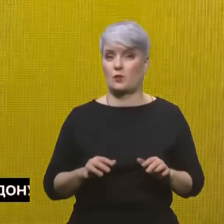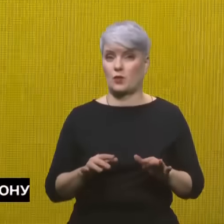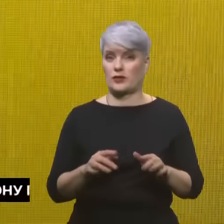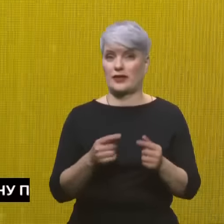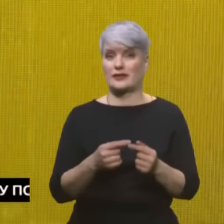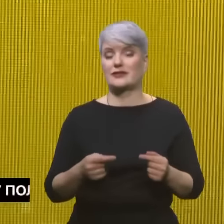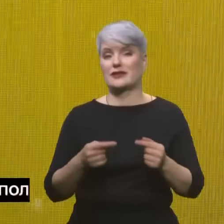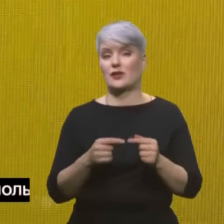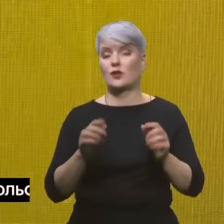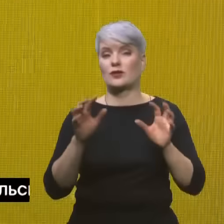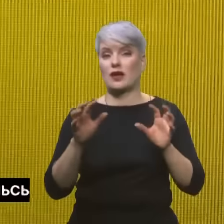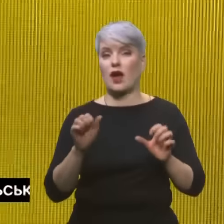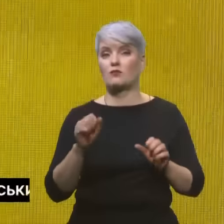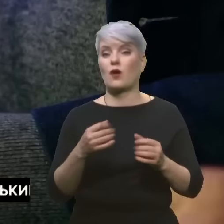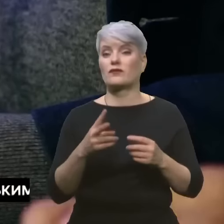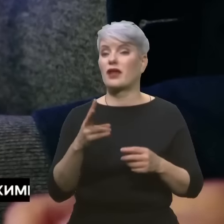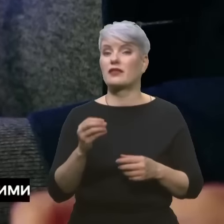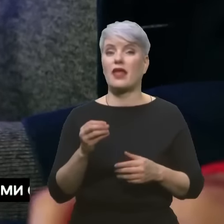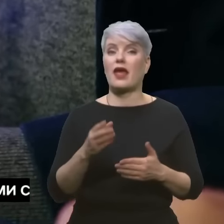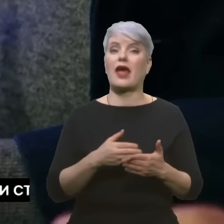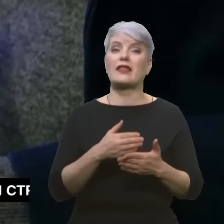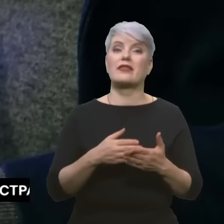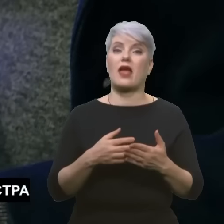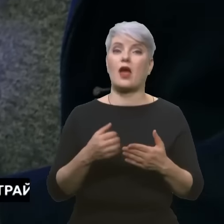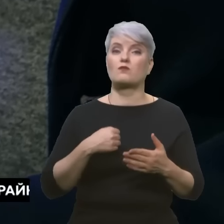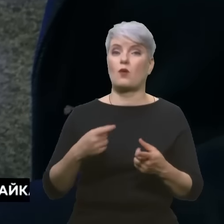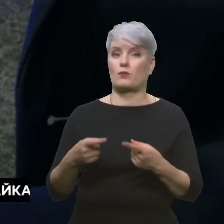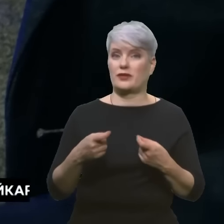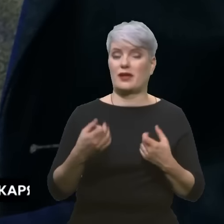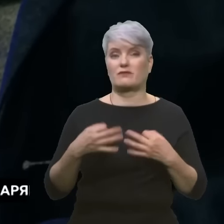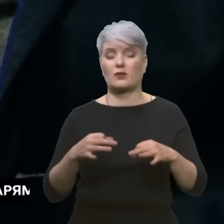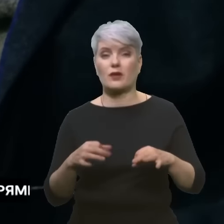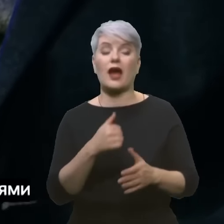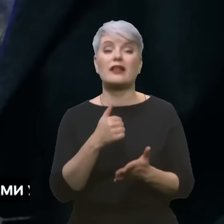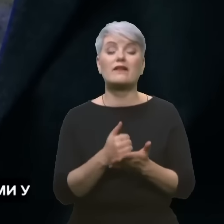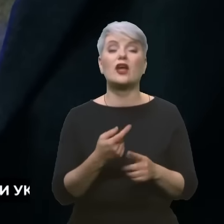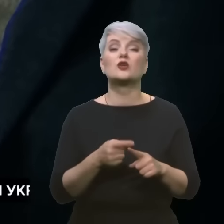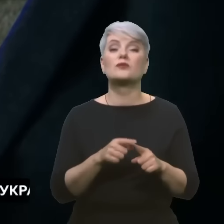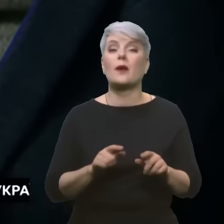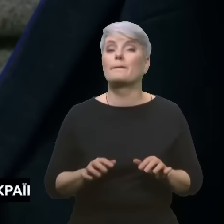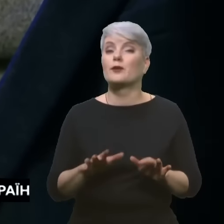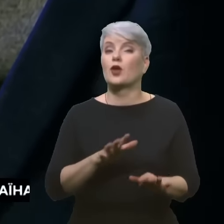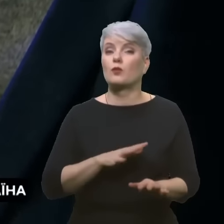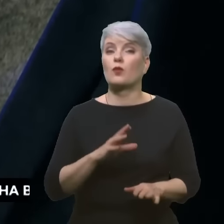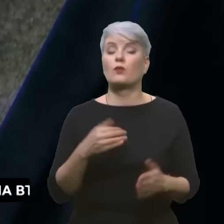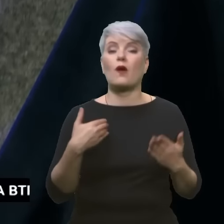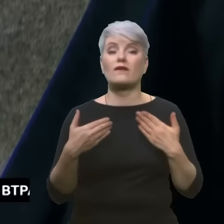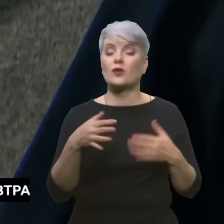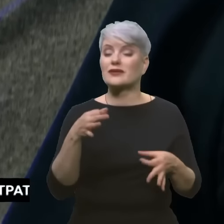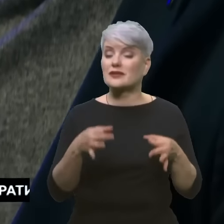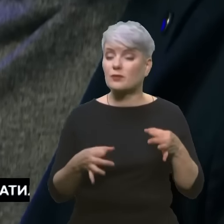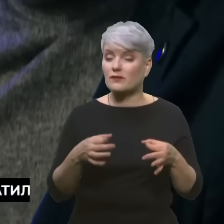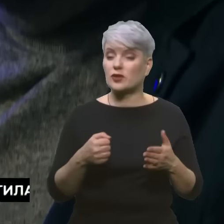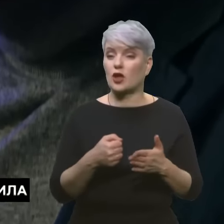може і неправильно називати демобілізація, але головне, щоб цей процес був по відношенню справедливості